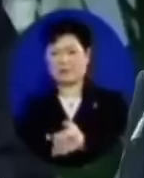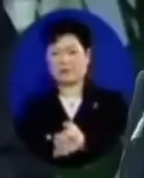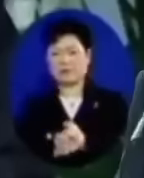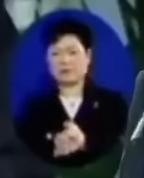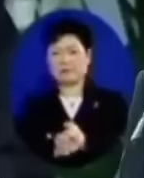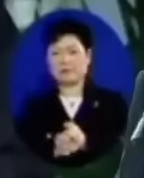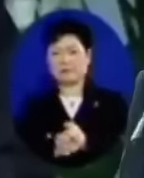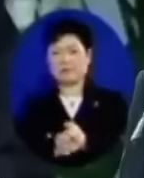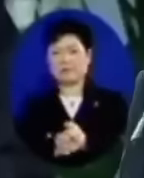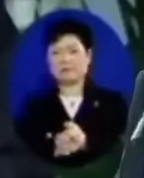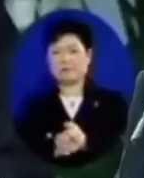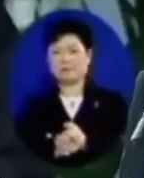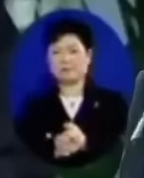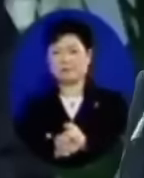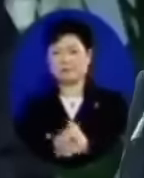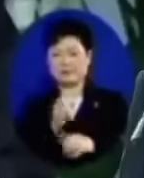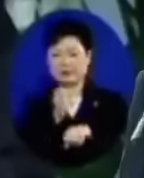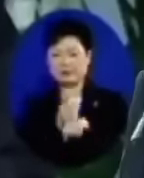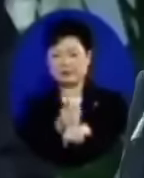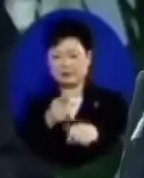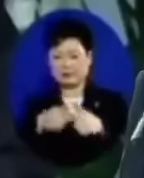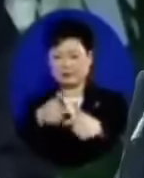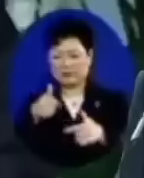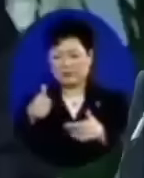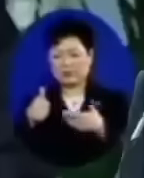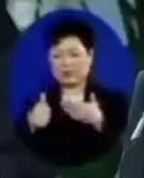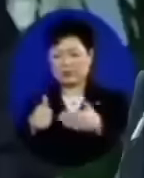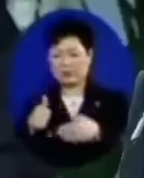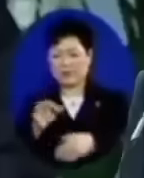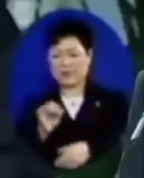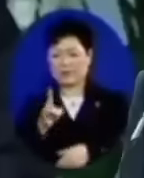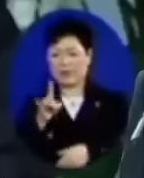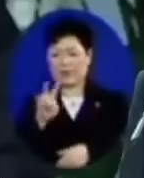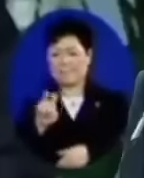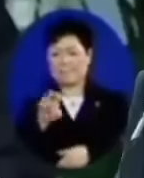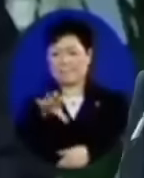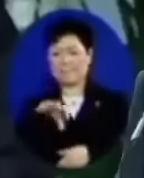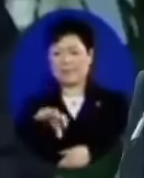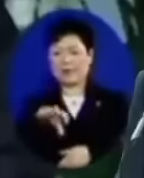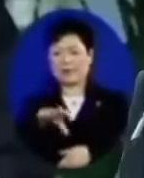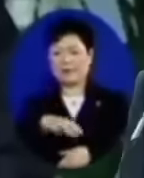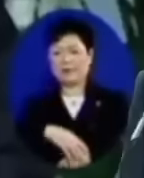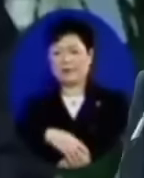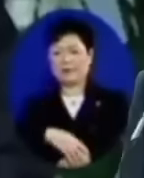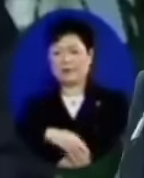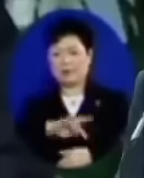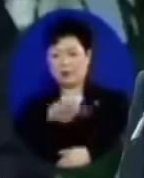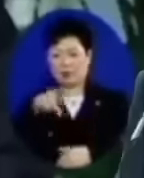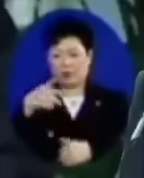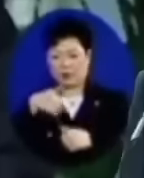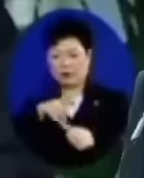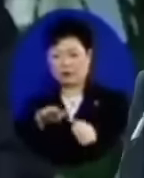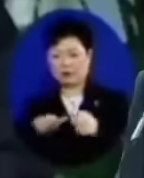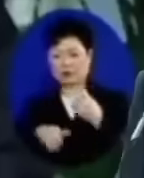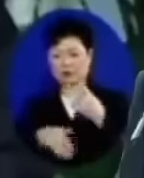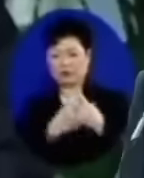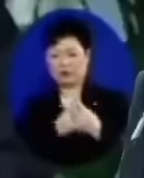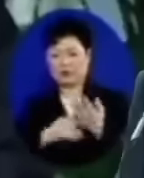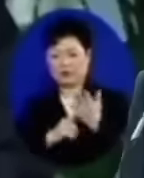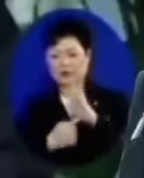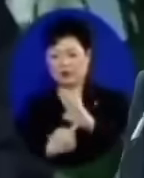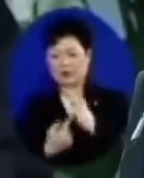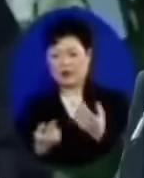그 즉시에 예수님은 엠마오에 낙향해 가는 두 제자에게 나타나셔서